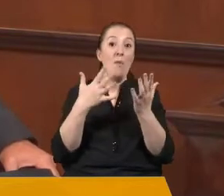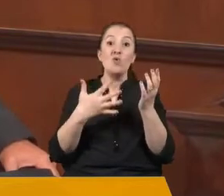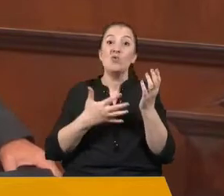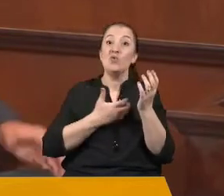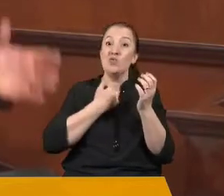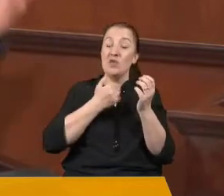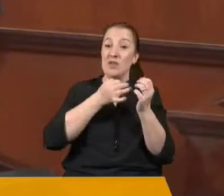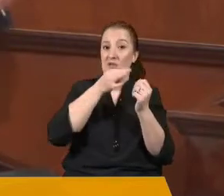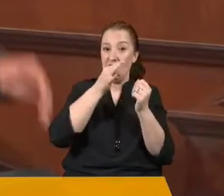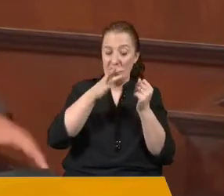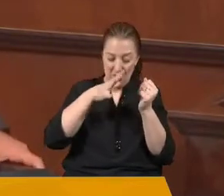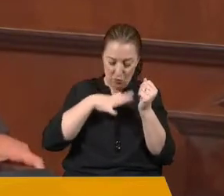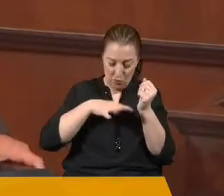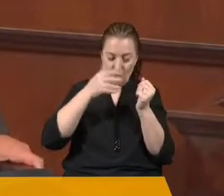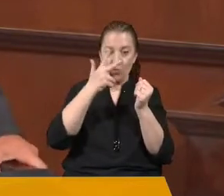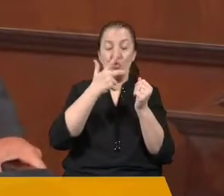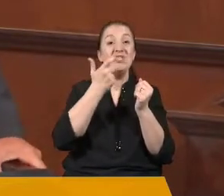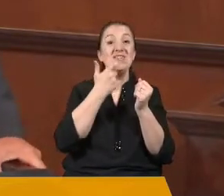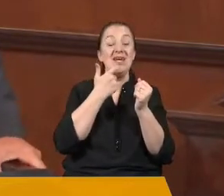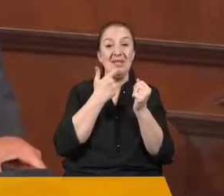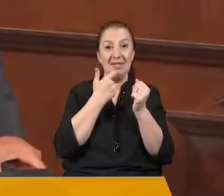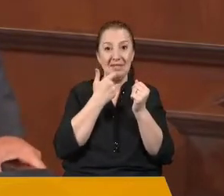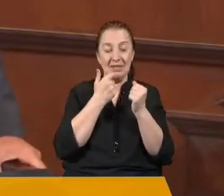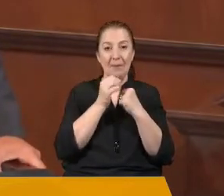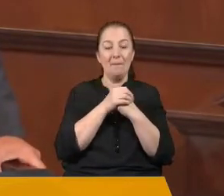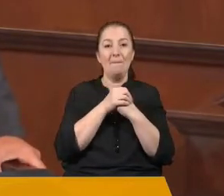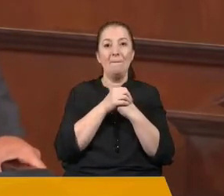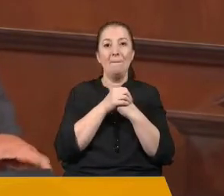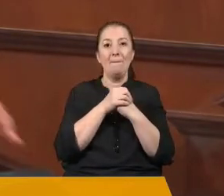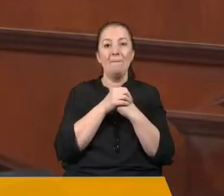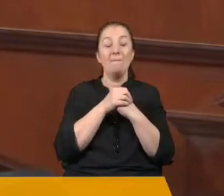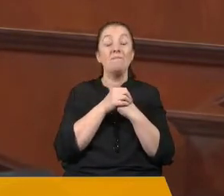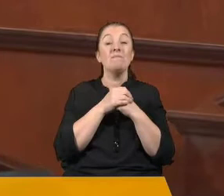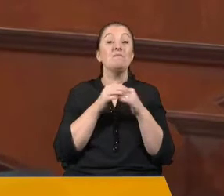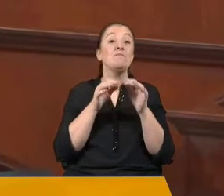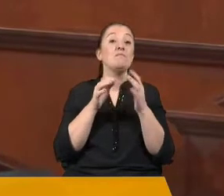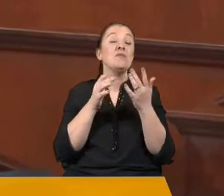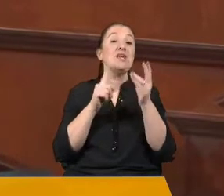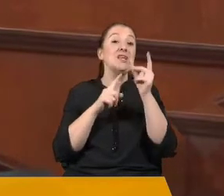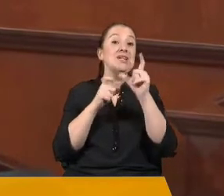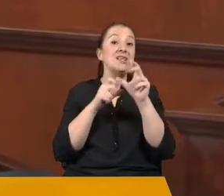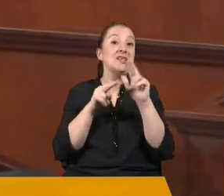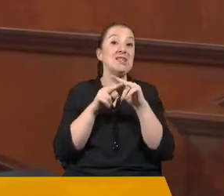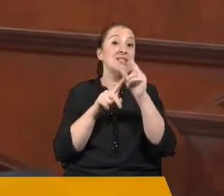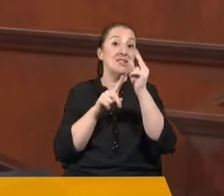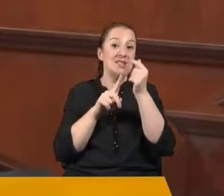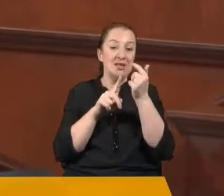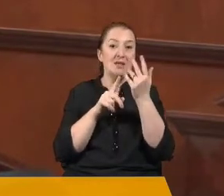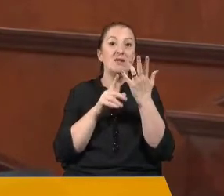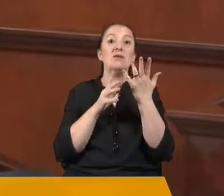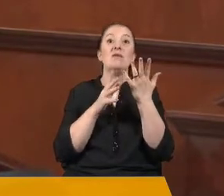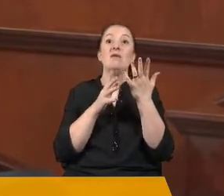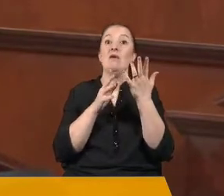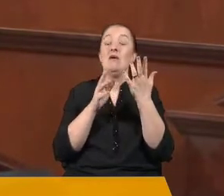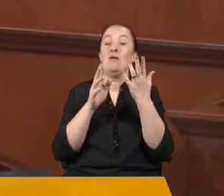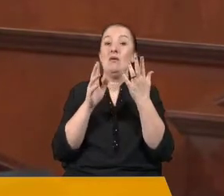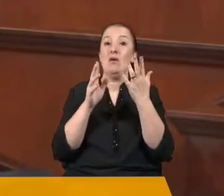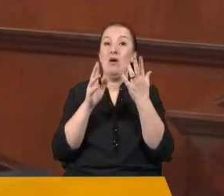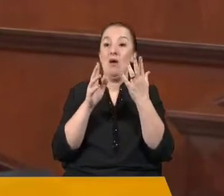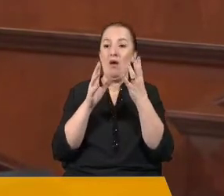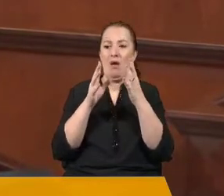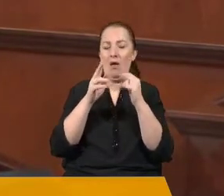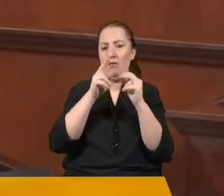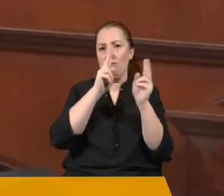istiyorum. 3 yıldır da artık İSKİ'nin olağan ve olağanüstü